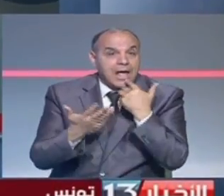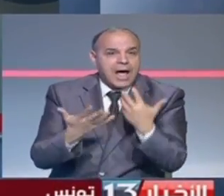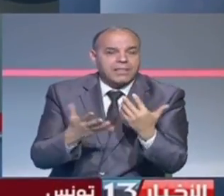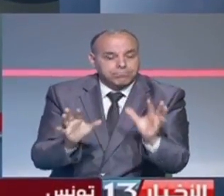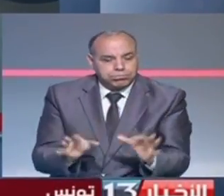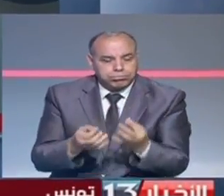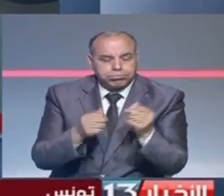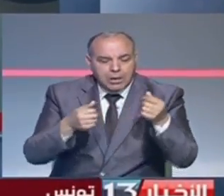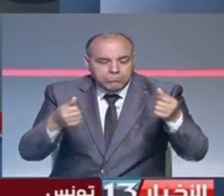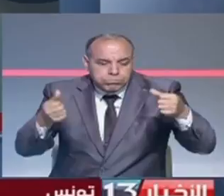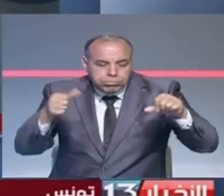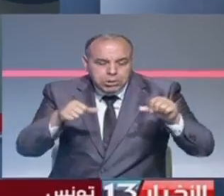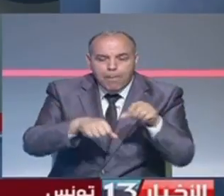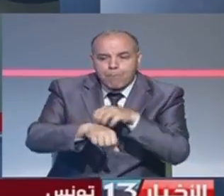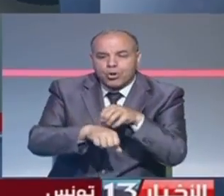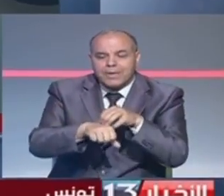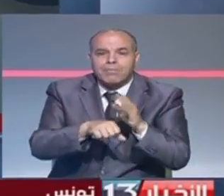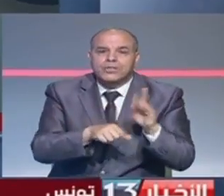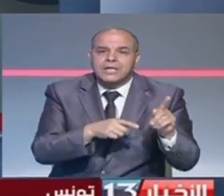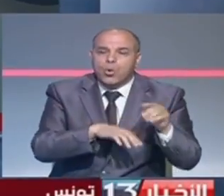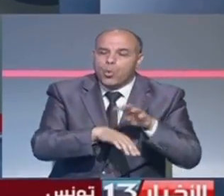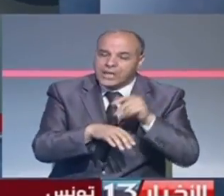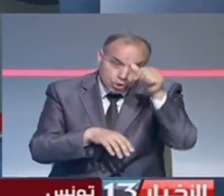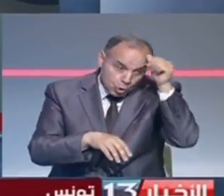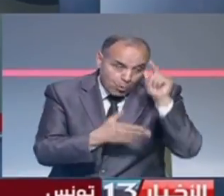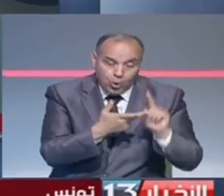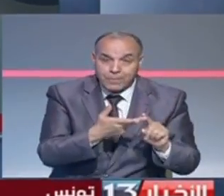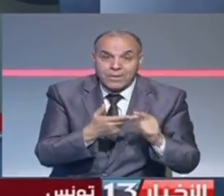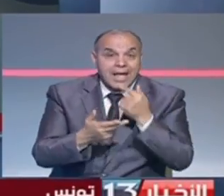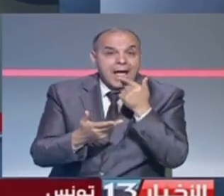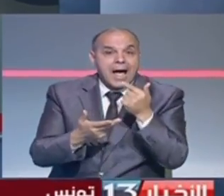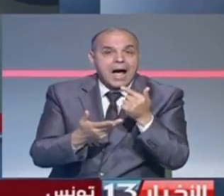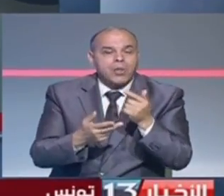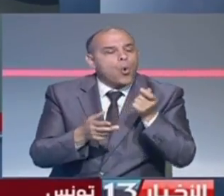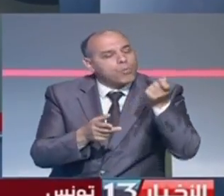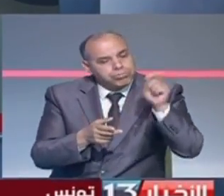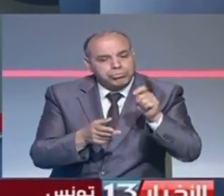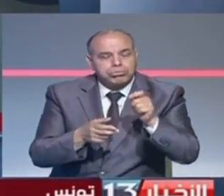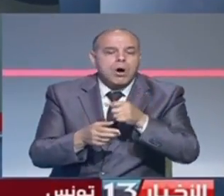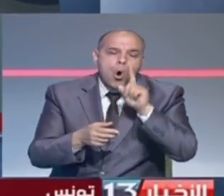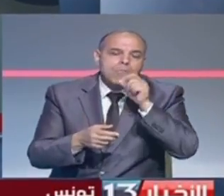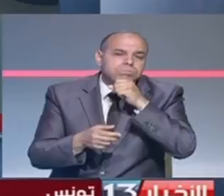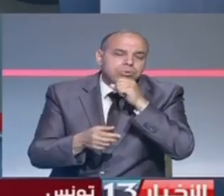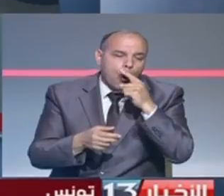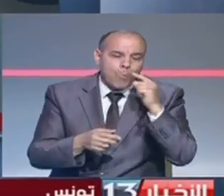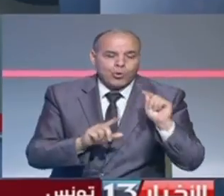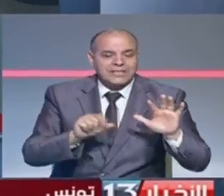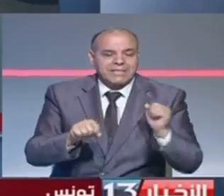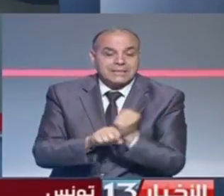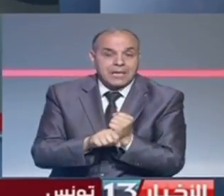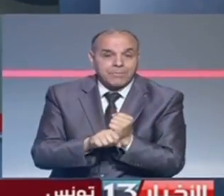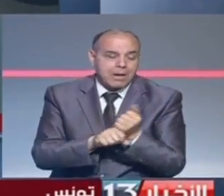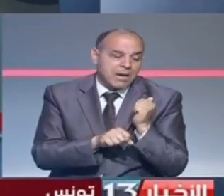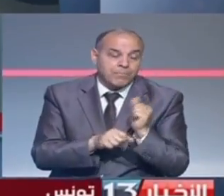كشفت التحليل في معتمديه بسال من ولايه جندوبه والتي اخضع لها في العقد السابع من عمره